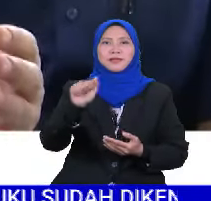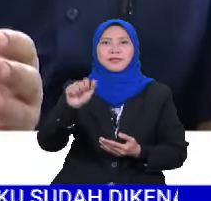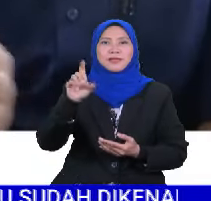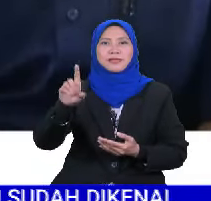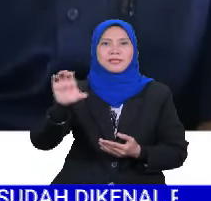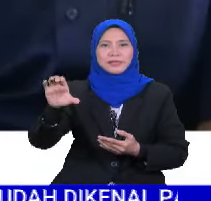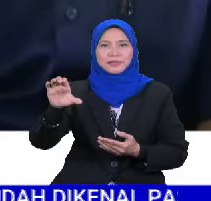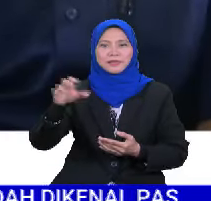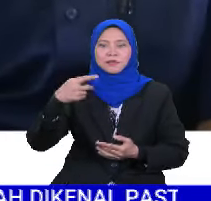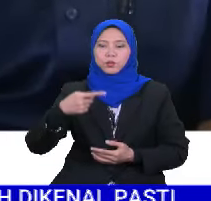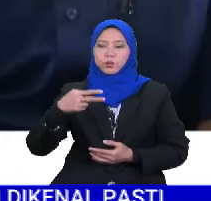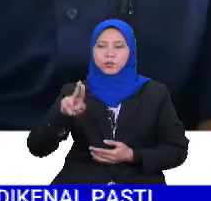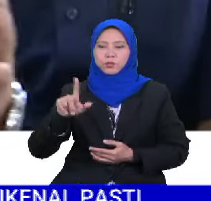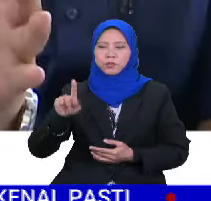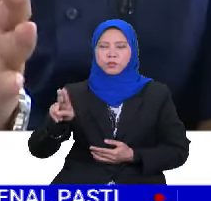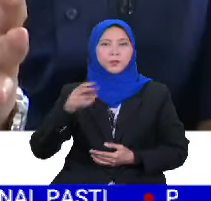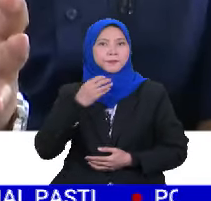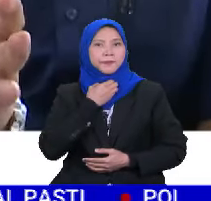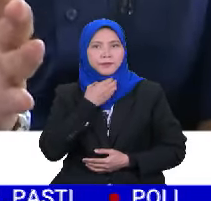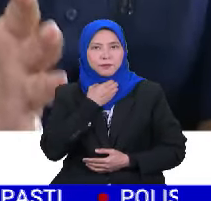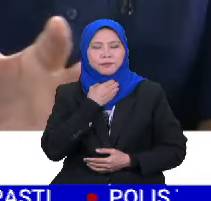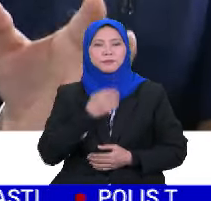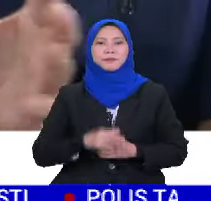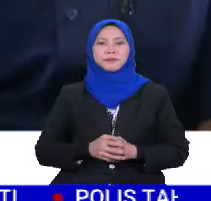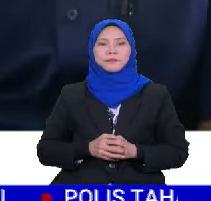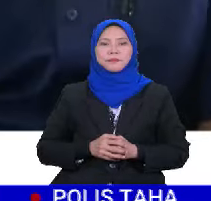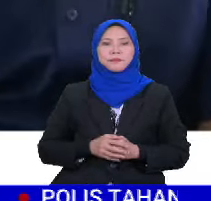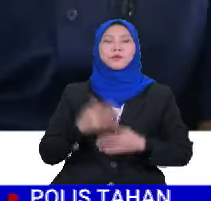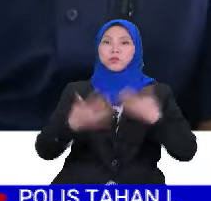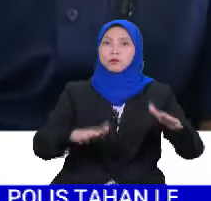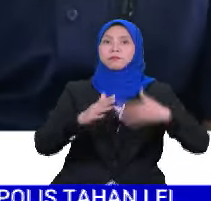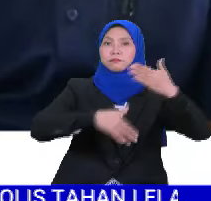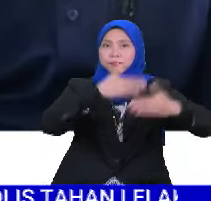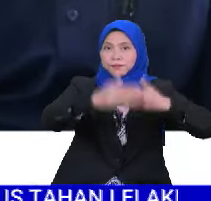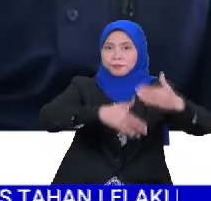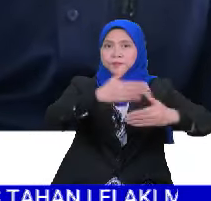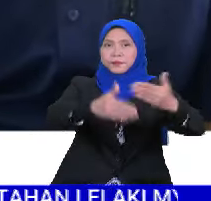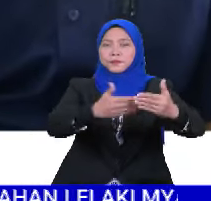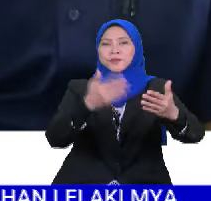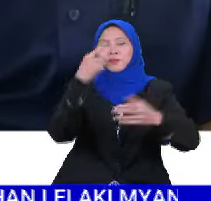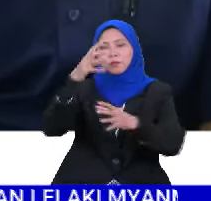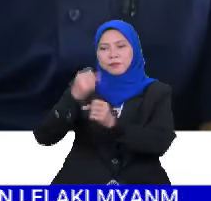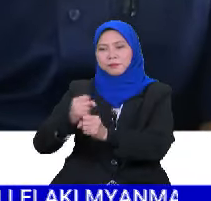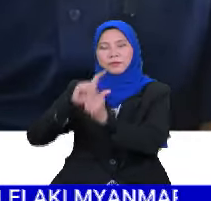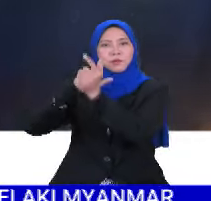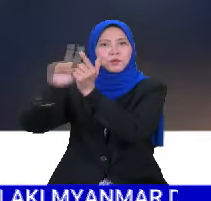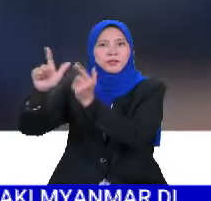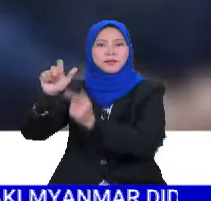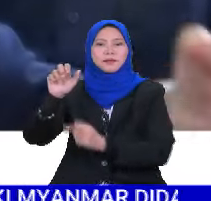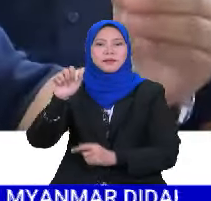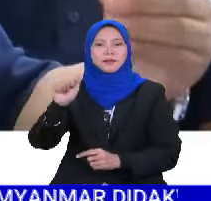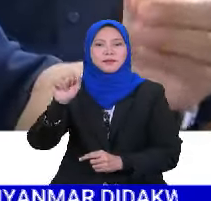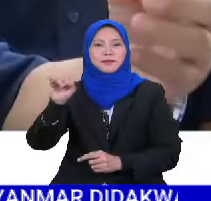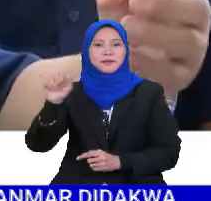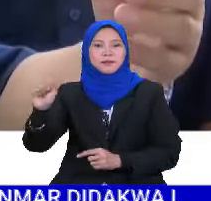dihulu perak ini dan kita telah pun melalui semua proses termasuk mendapatkan kelulusan ii